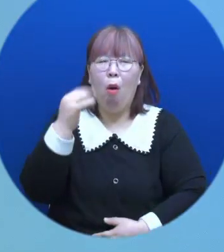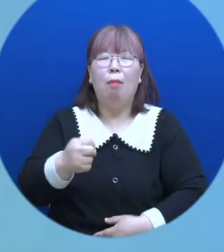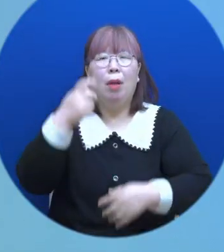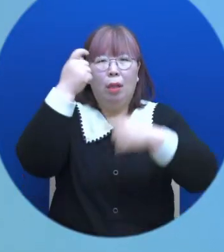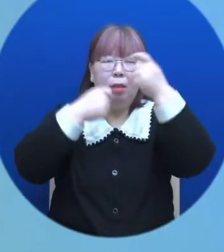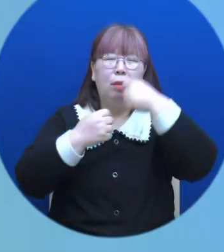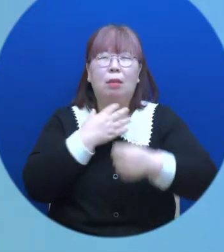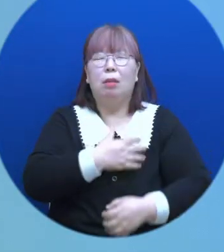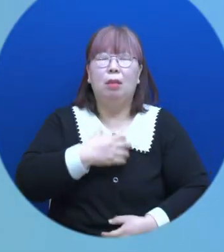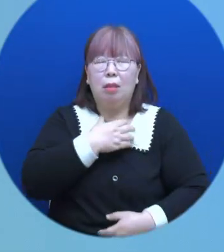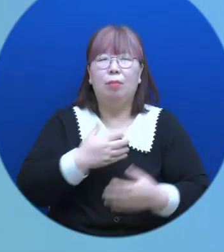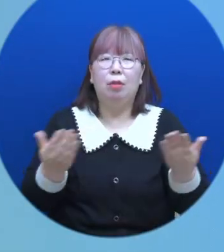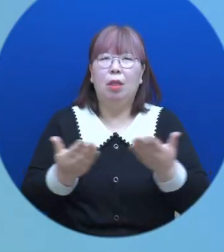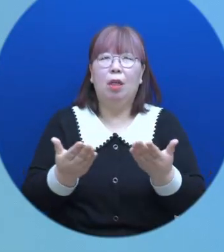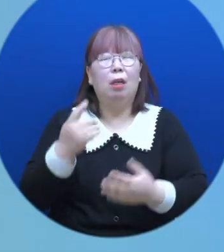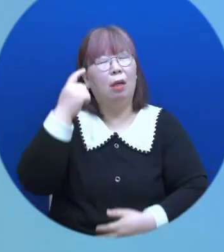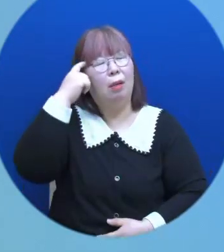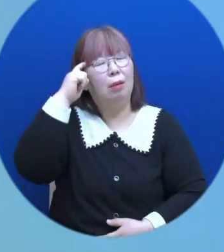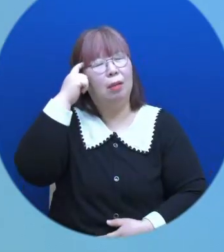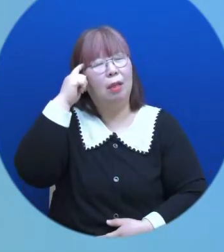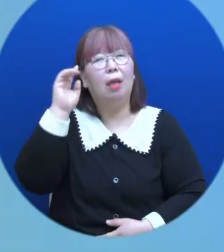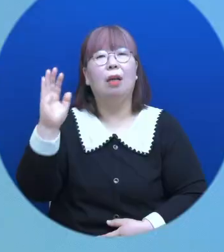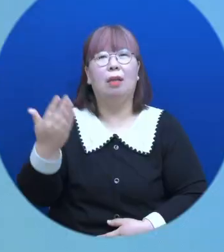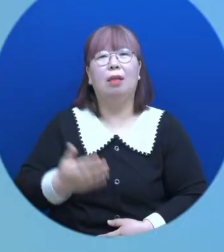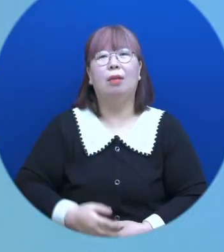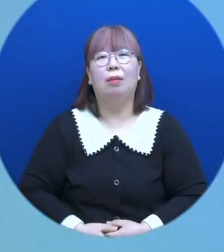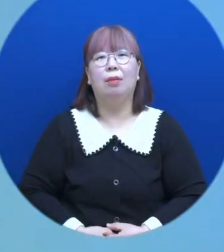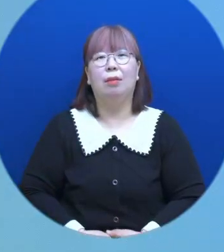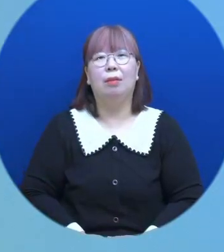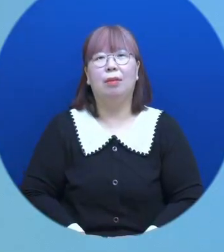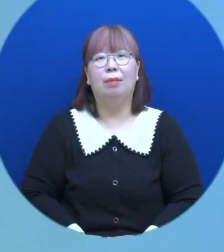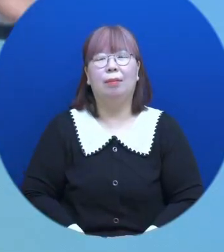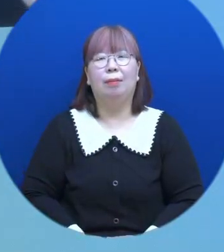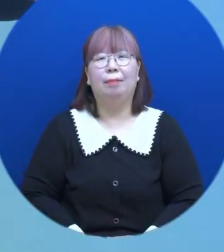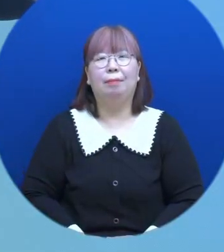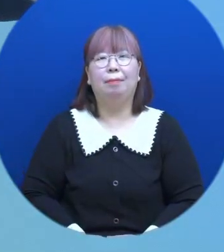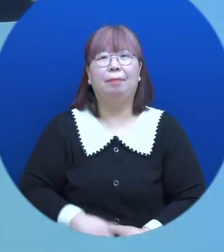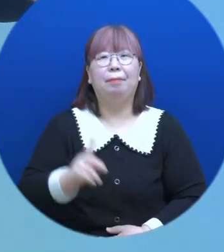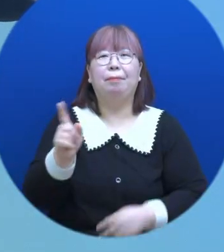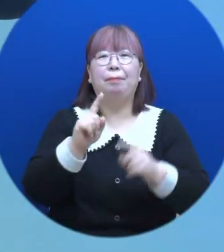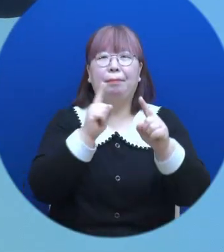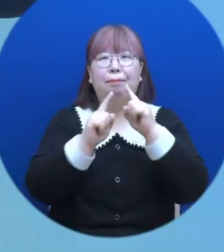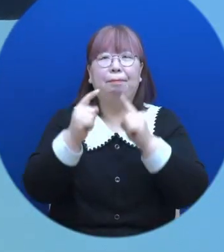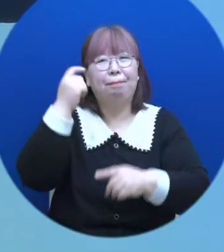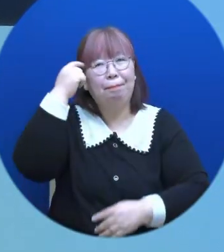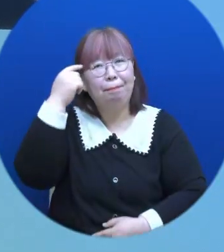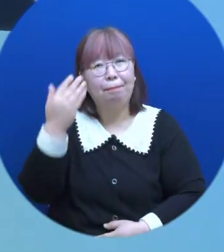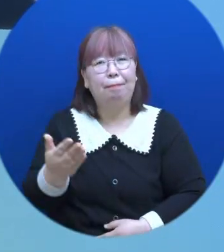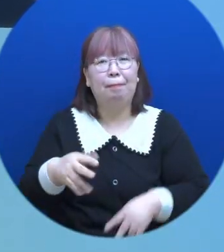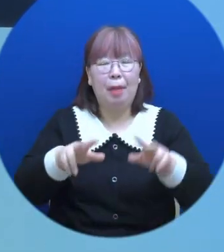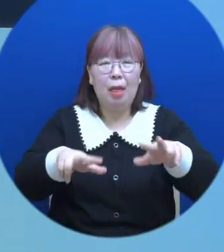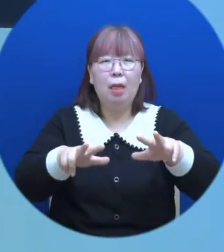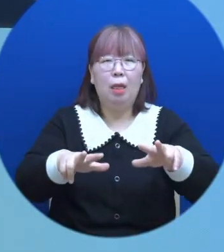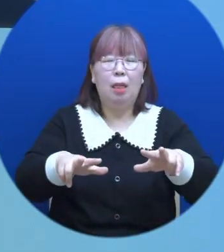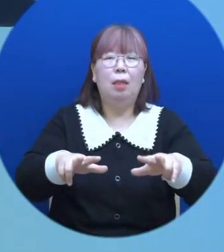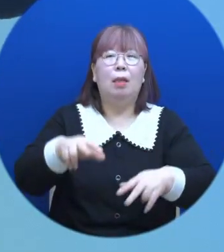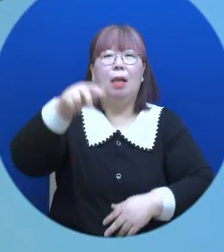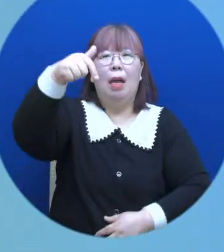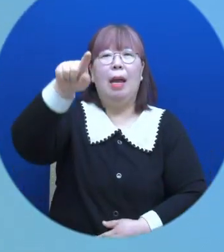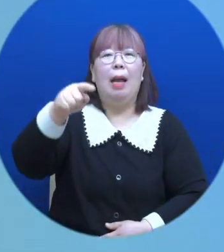일일까. 그때 제가 그 생각을 했던 기억이 있어요. 무슨 말입니까? 지금 갈릴리